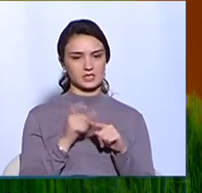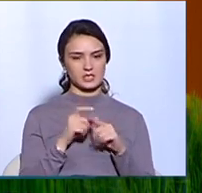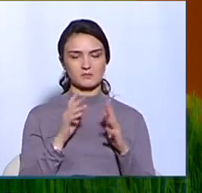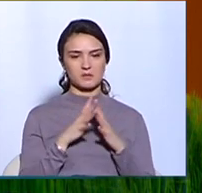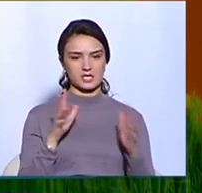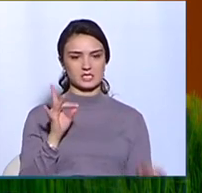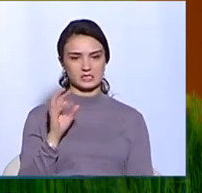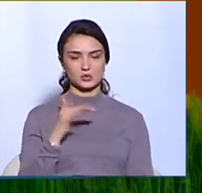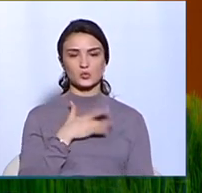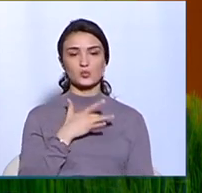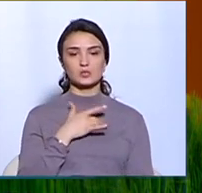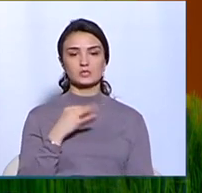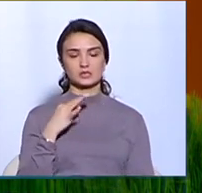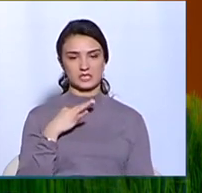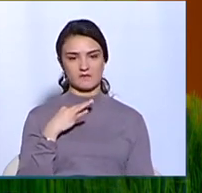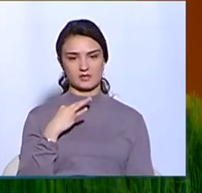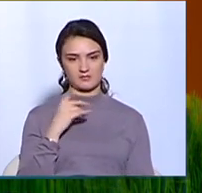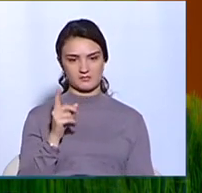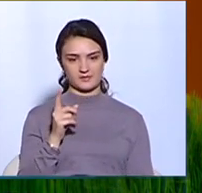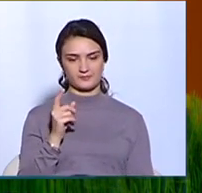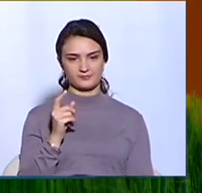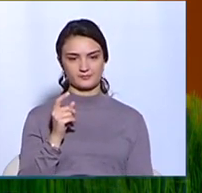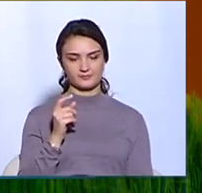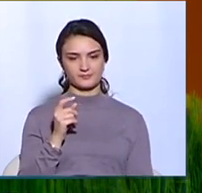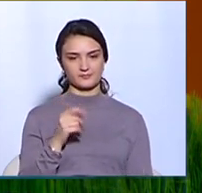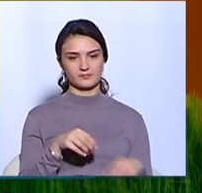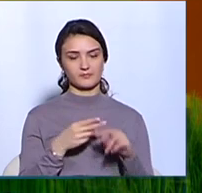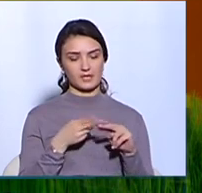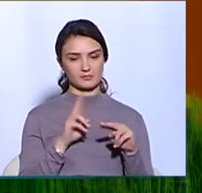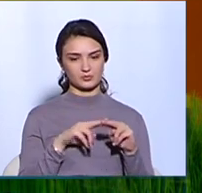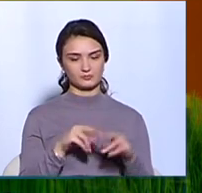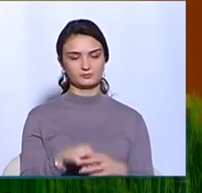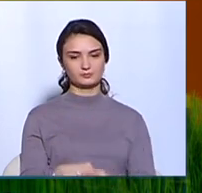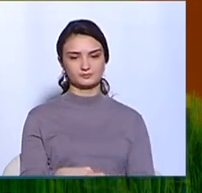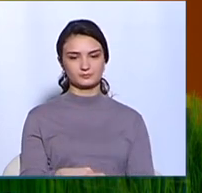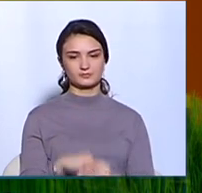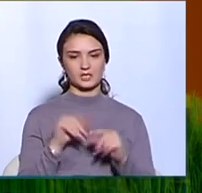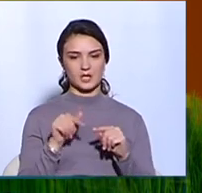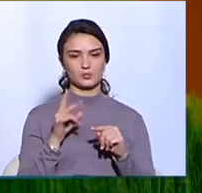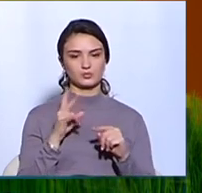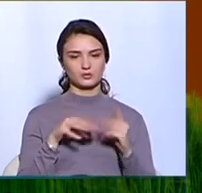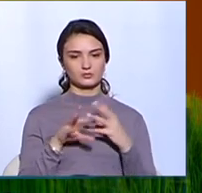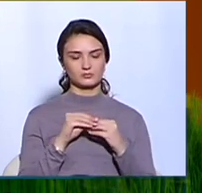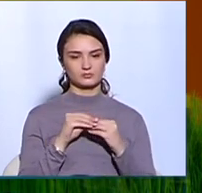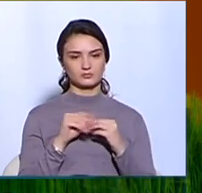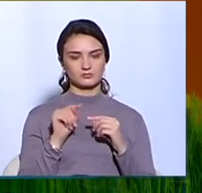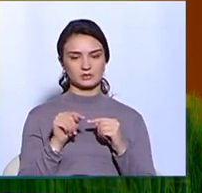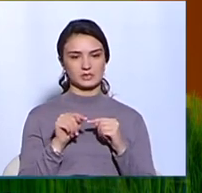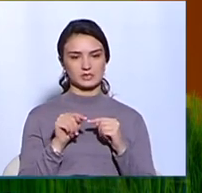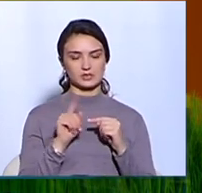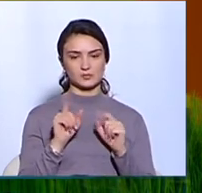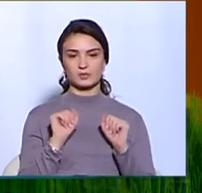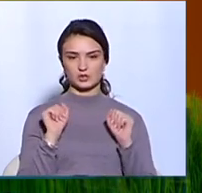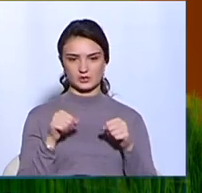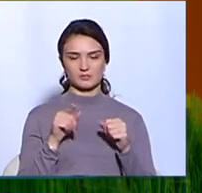მაღალი რისკი გულ-სისხლძარღვთა სისტემის დაავადებების განვითარებისათვის. ამიტომ აქ გასათვალისწინებელია ყველა ის რეაქცია, რომელმაც